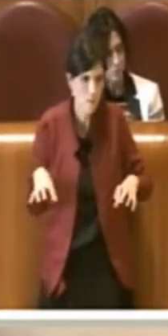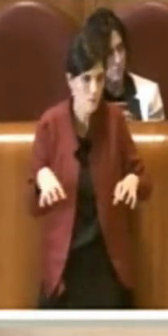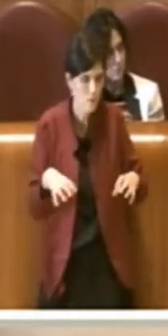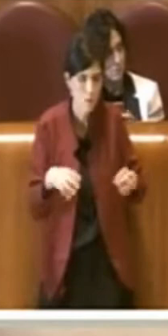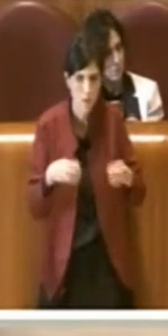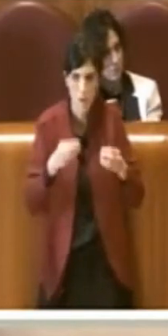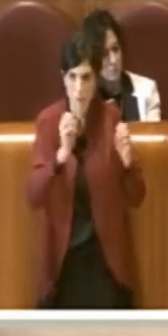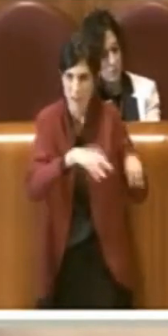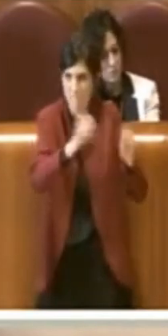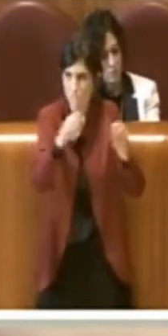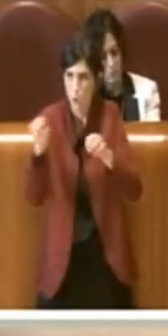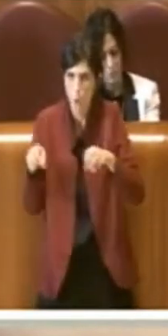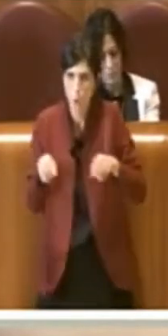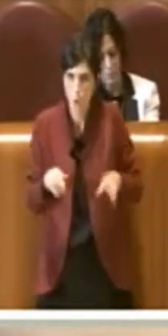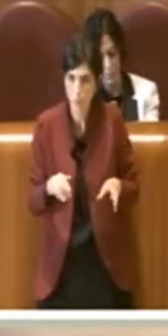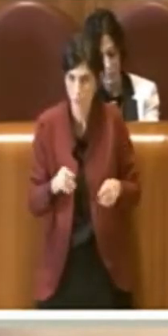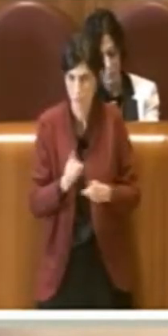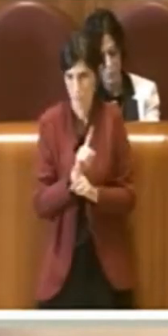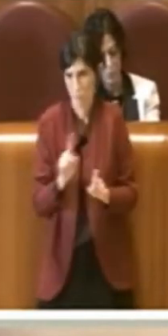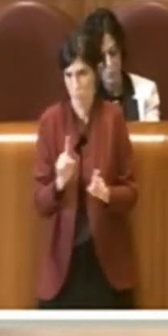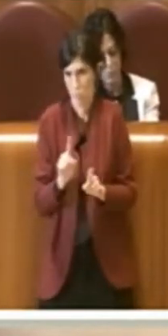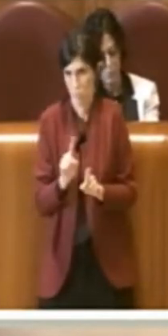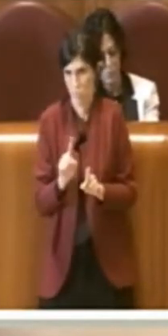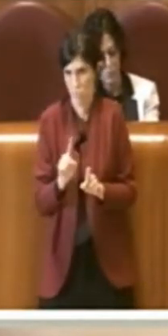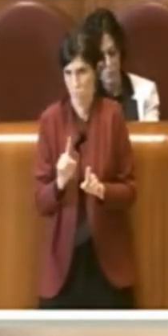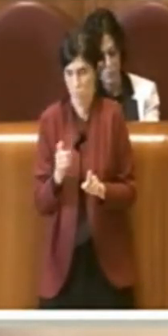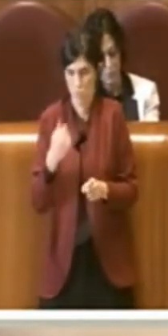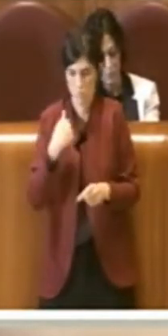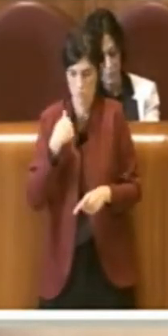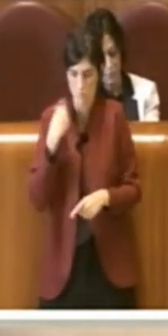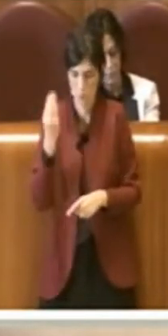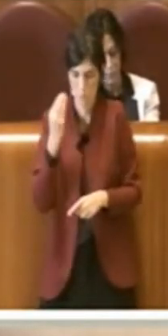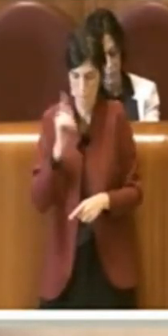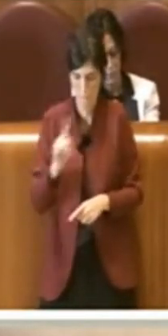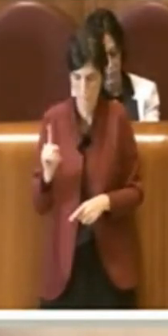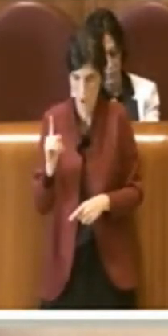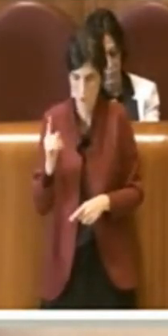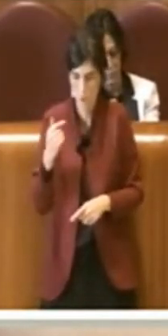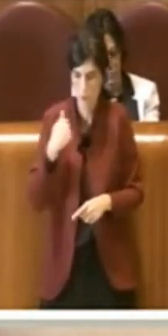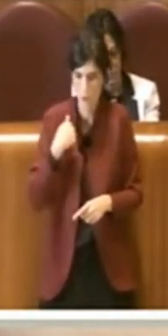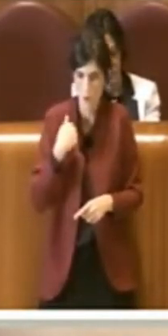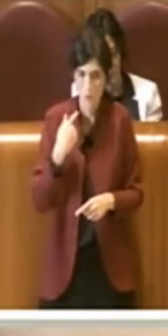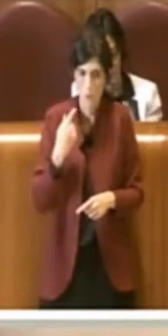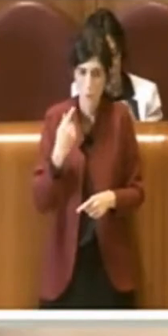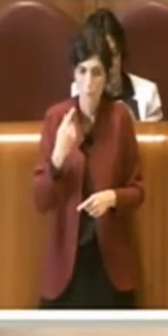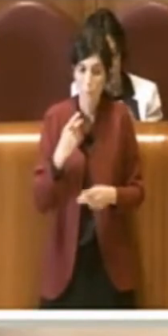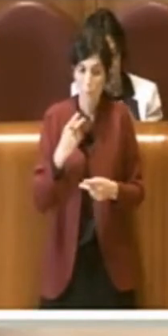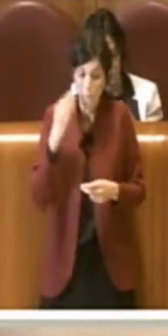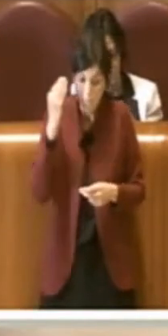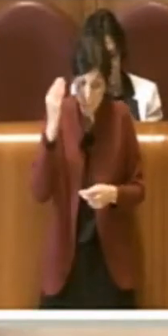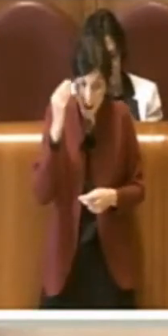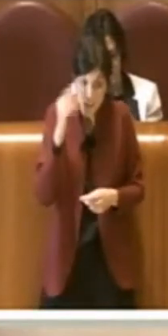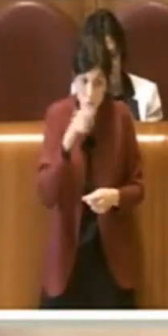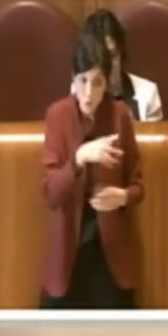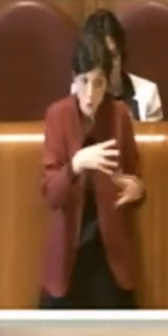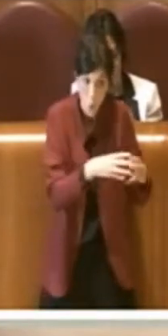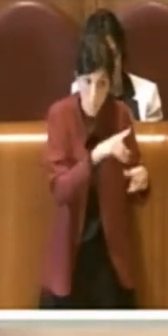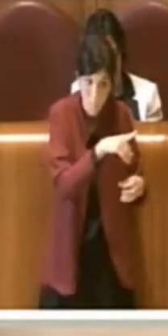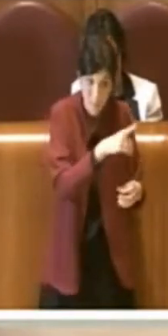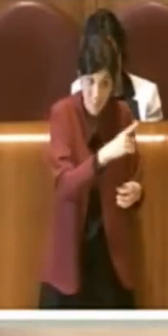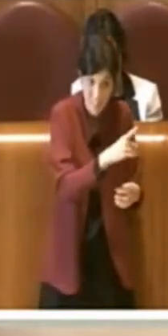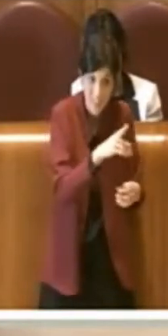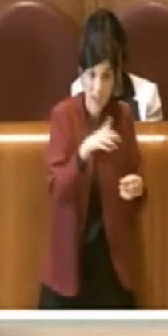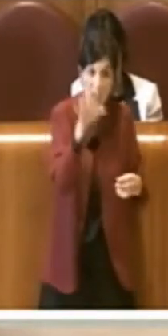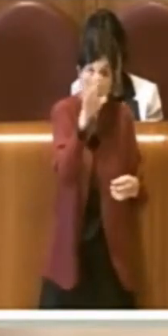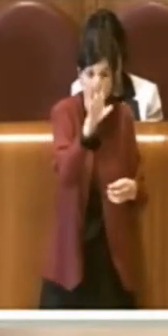Io mi auguro che stimolino la Regione a fare quello che deve fare,